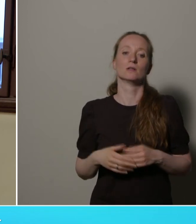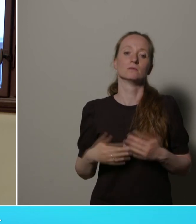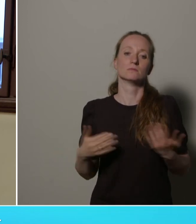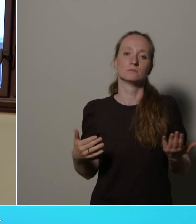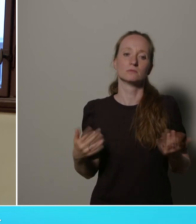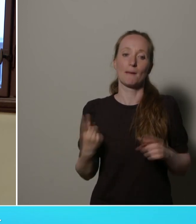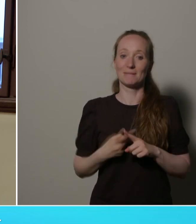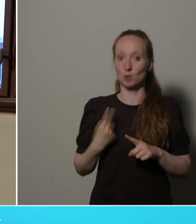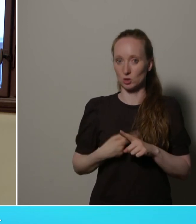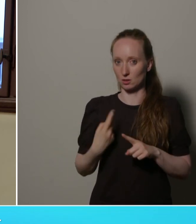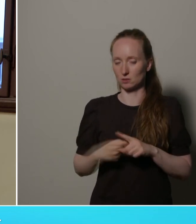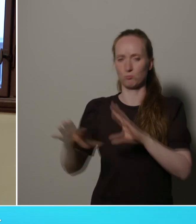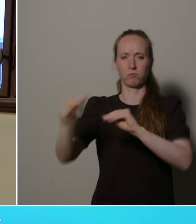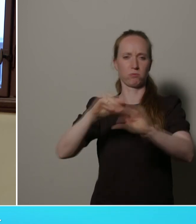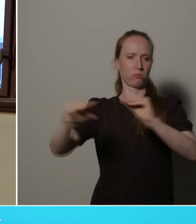Vor allen Dingen